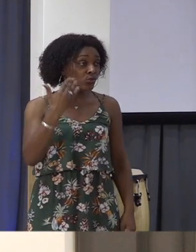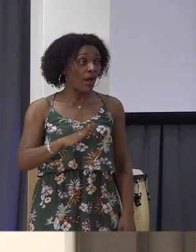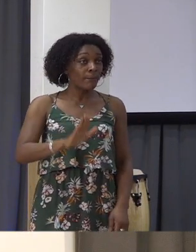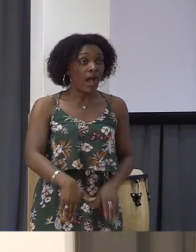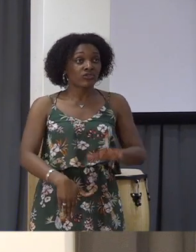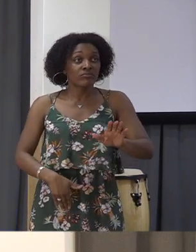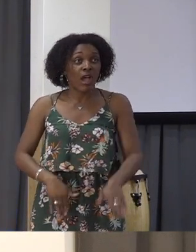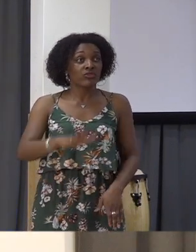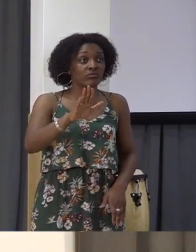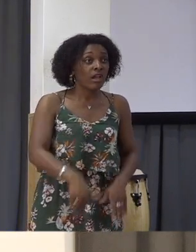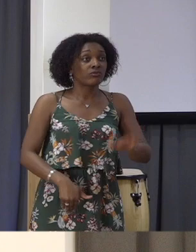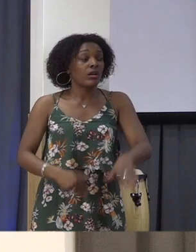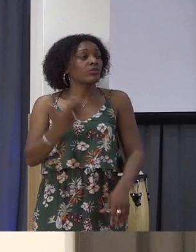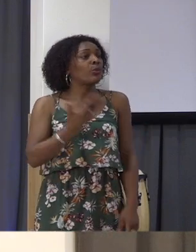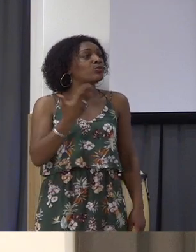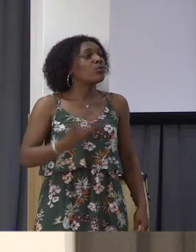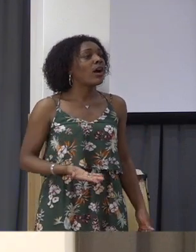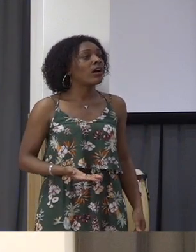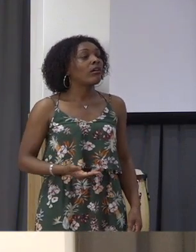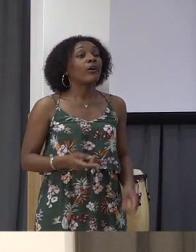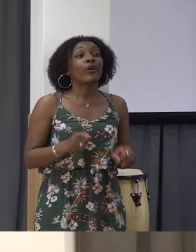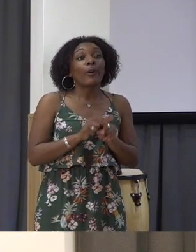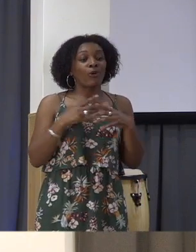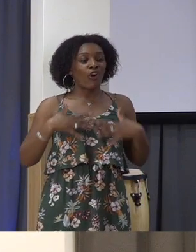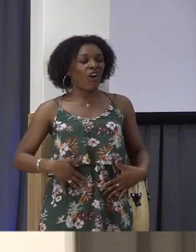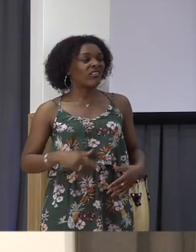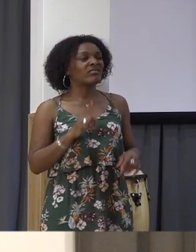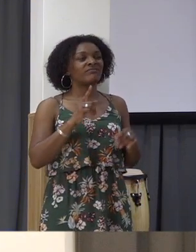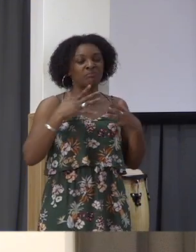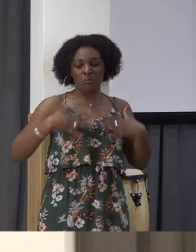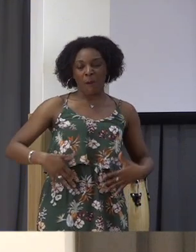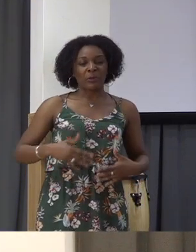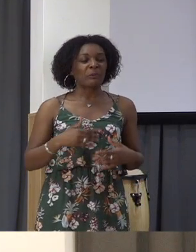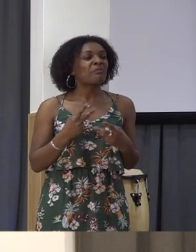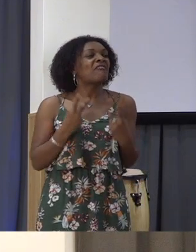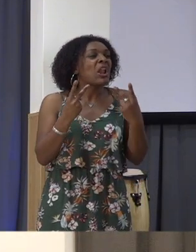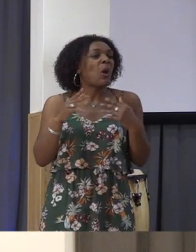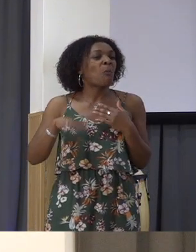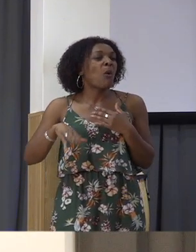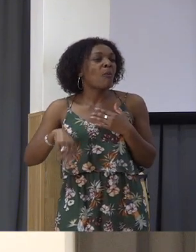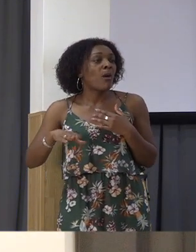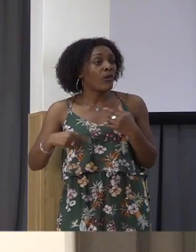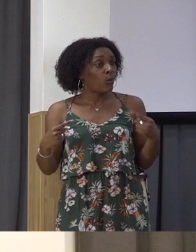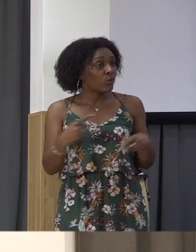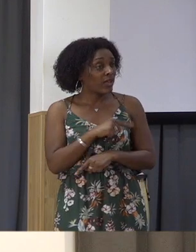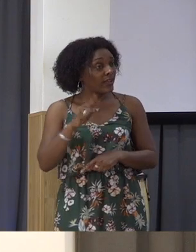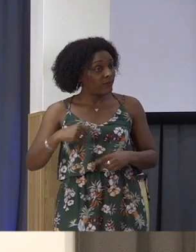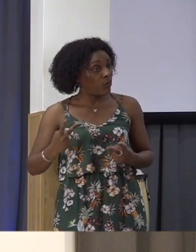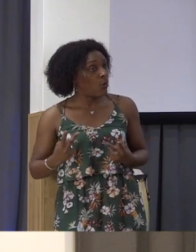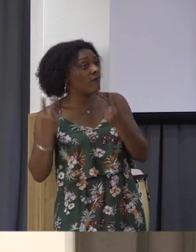Et ceux que nous estimons être les moins honorables du corps, nous les entourons d'un plus grand honneur.